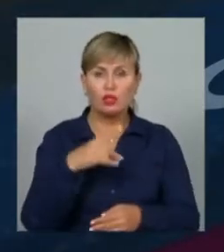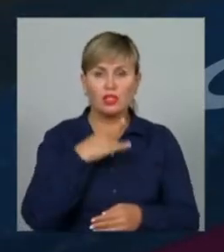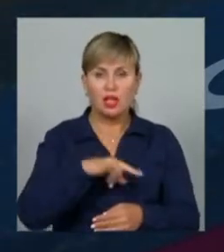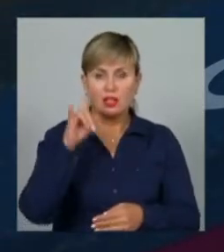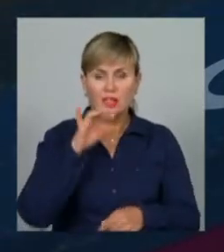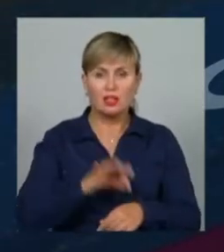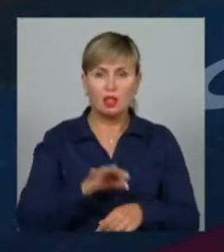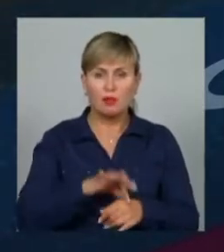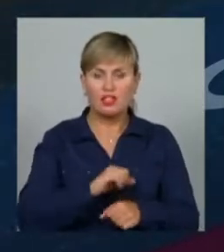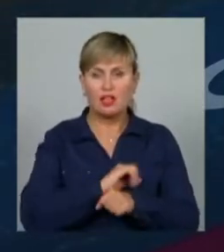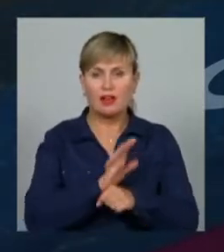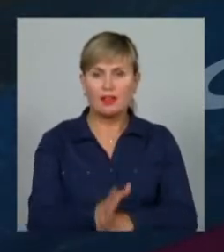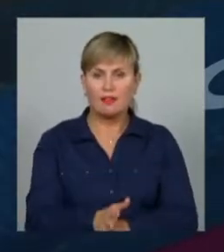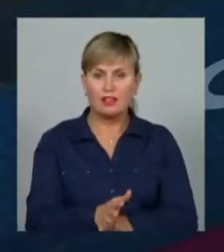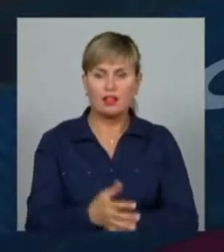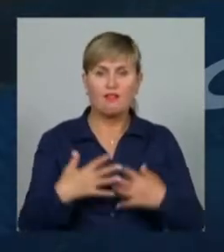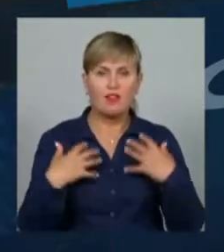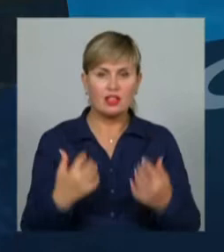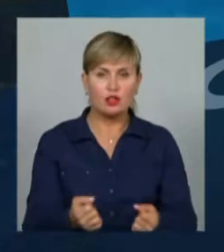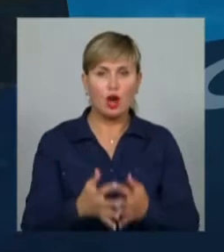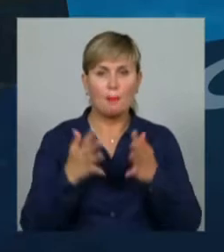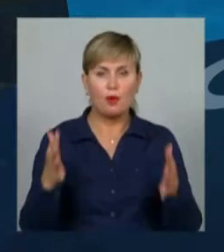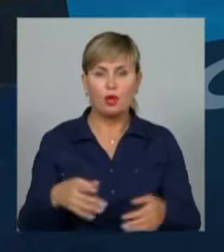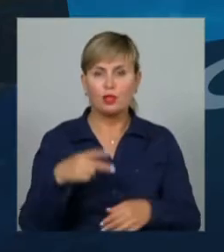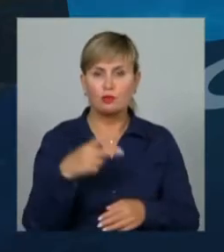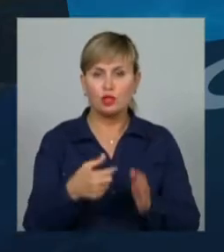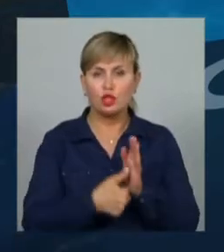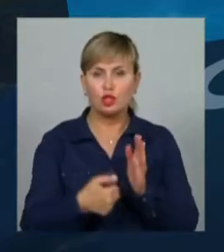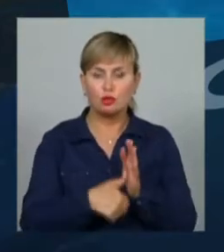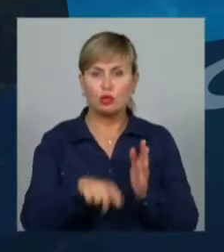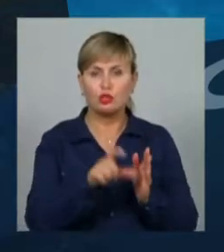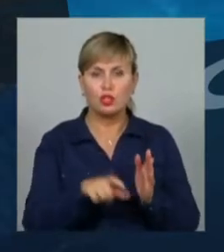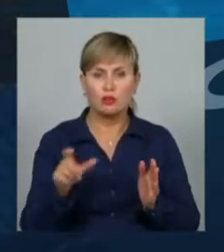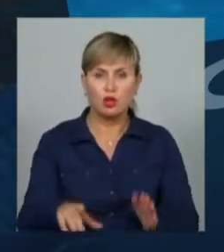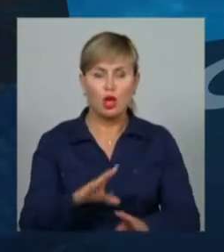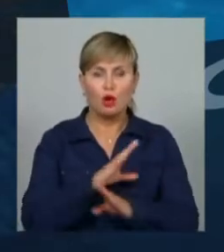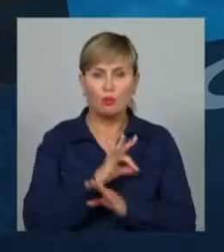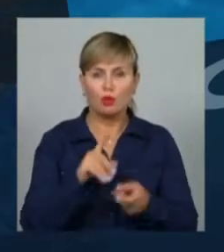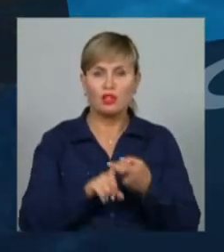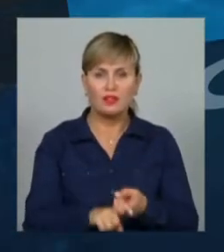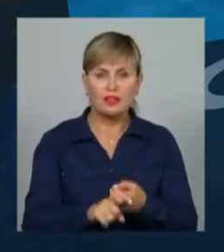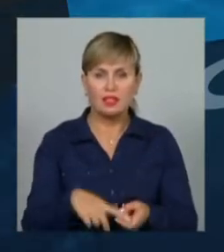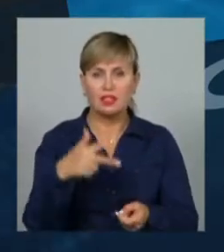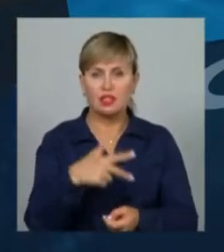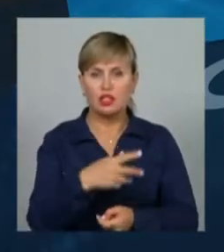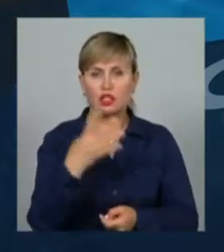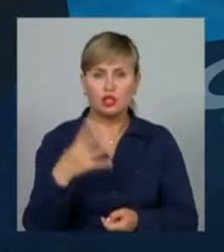казахстанцев заболели коронавирусом. Выздоровели более 2 600 человек. Умерли от инфекции 34 пациента, еще